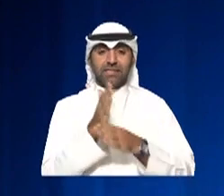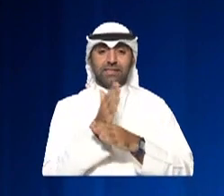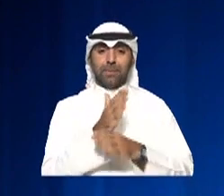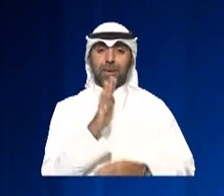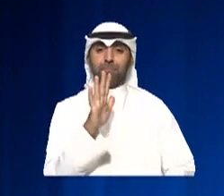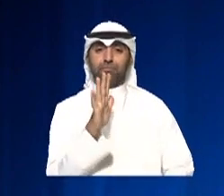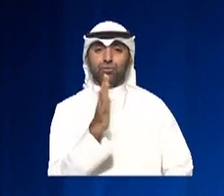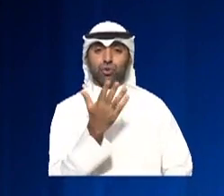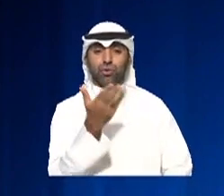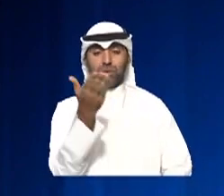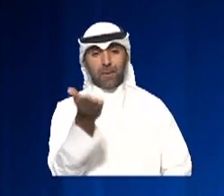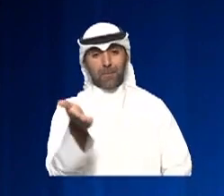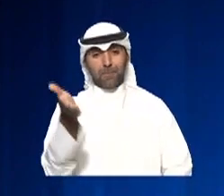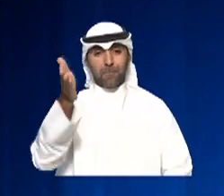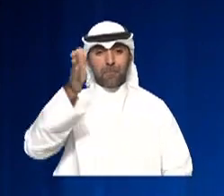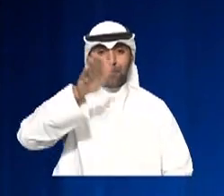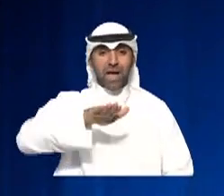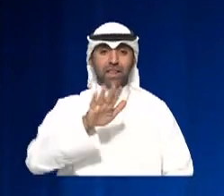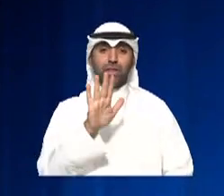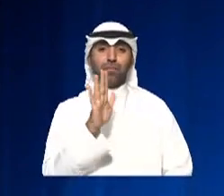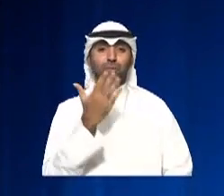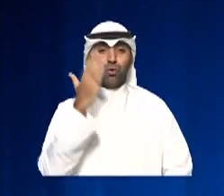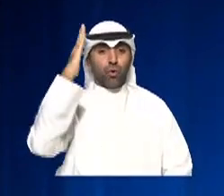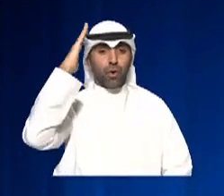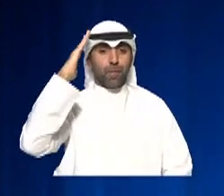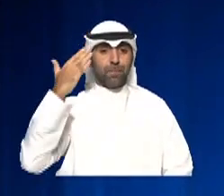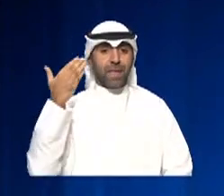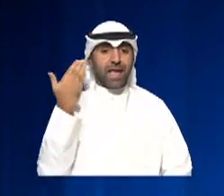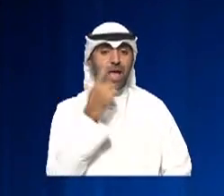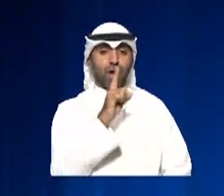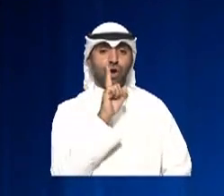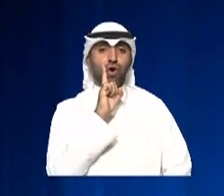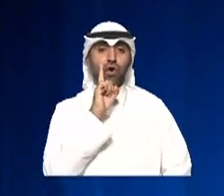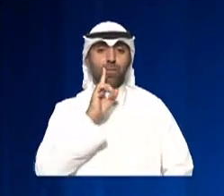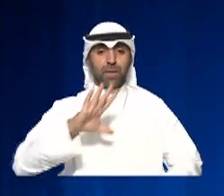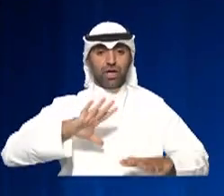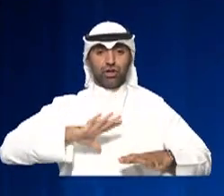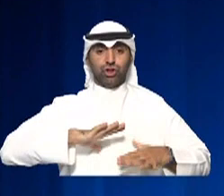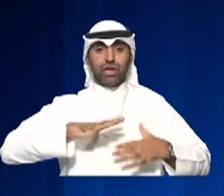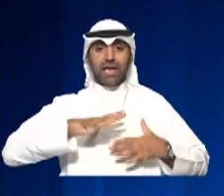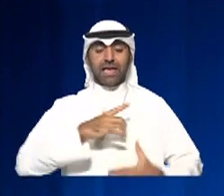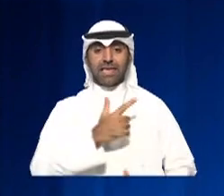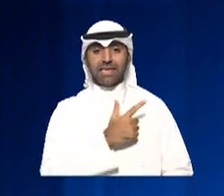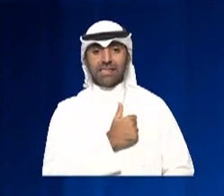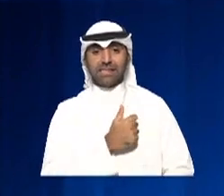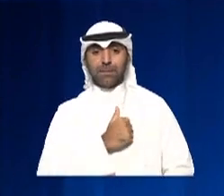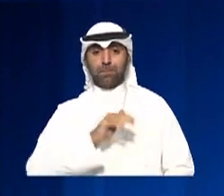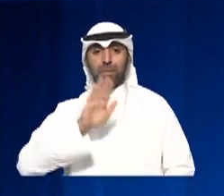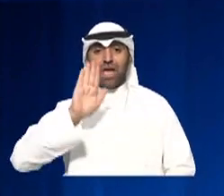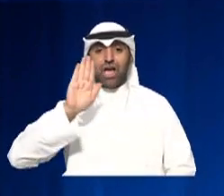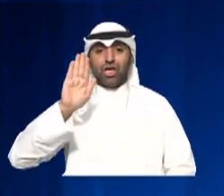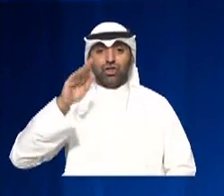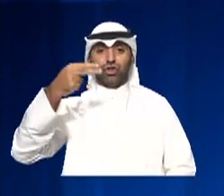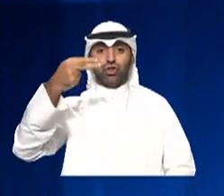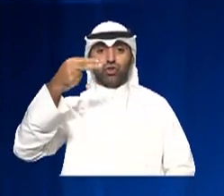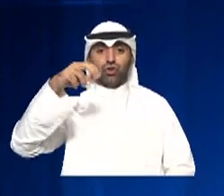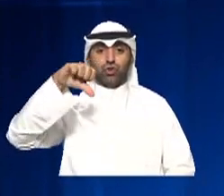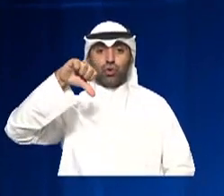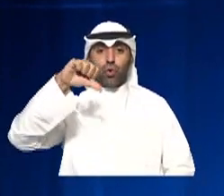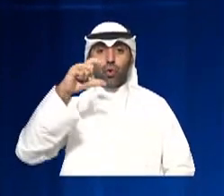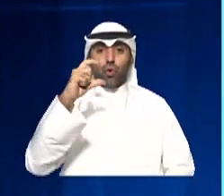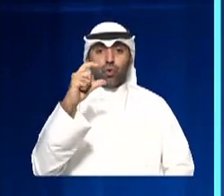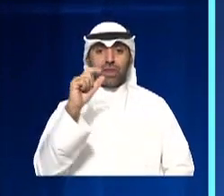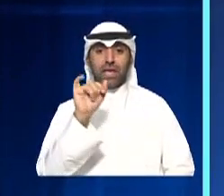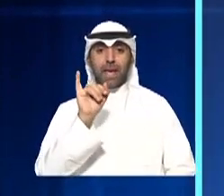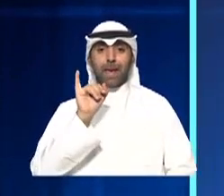تعازيه وصادق مواساته بوفاة المغفور لها بإذن الله تعالى والدة صاحب السمو الملكي الأمير سعود بن مساعد